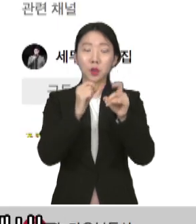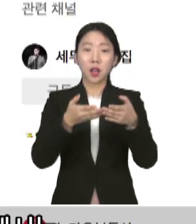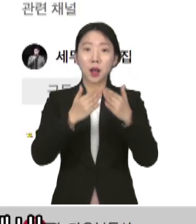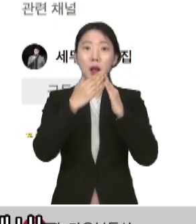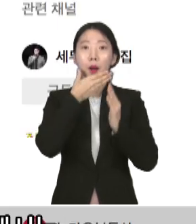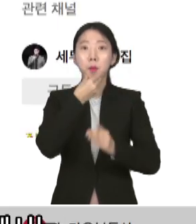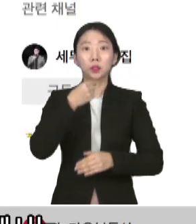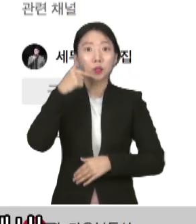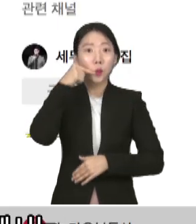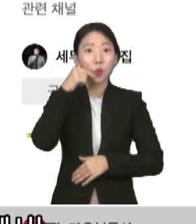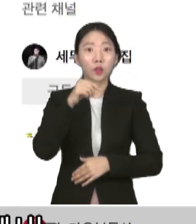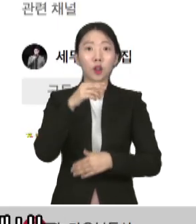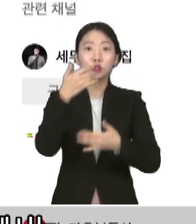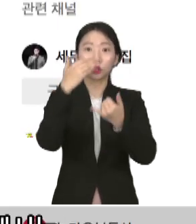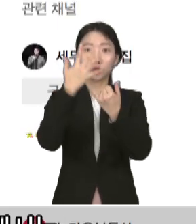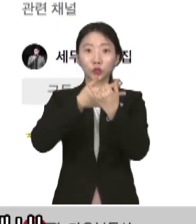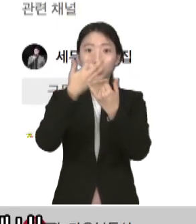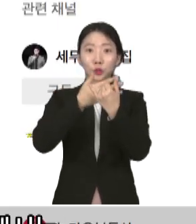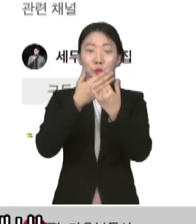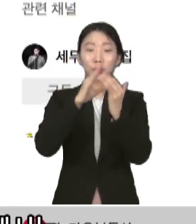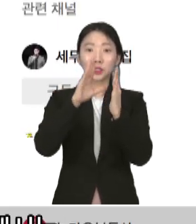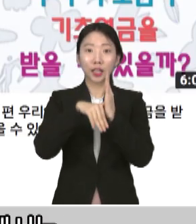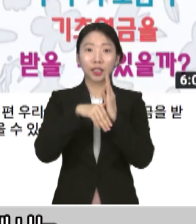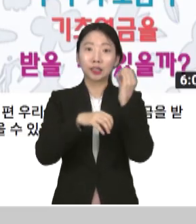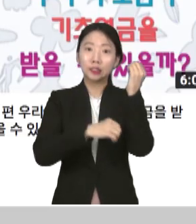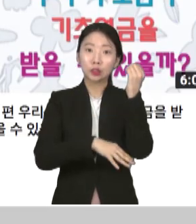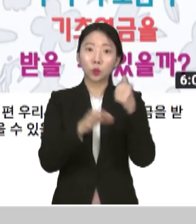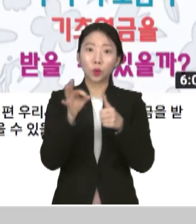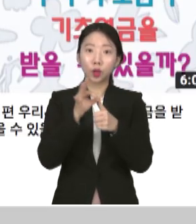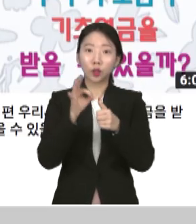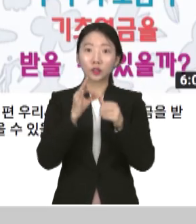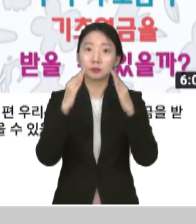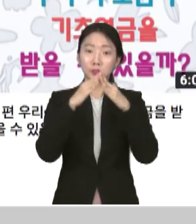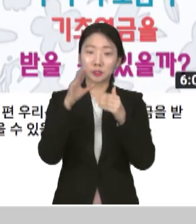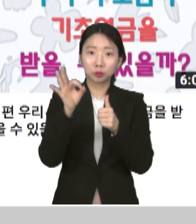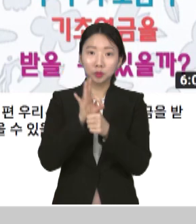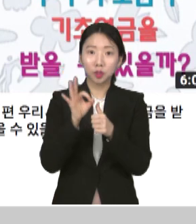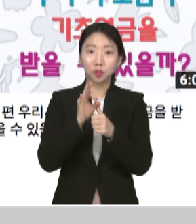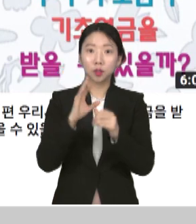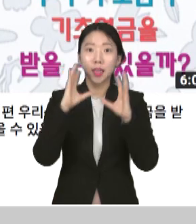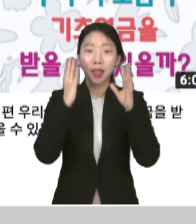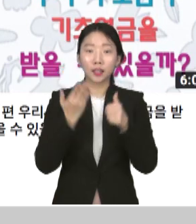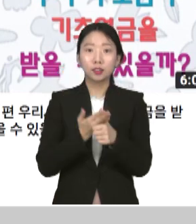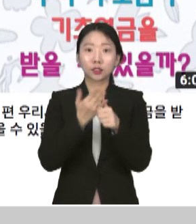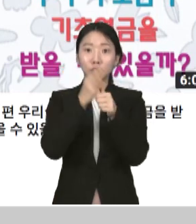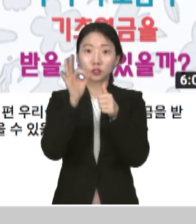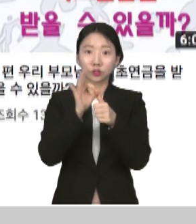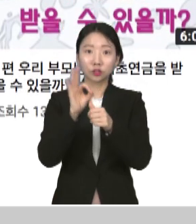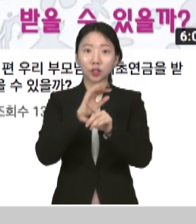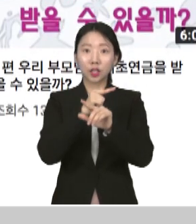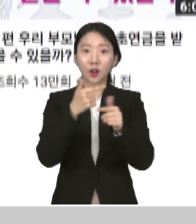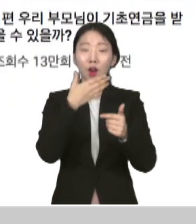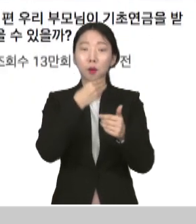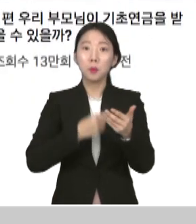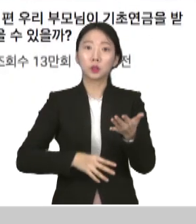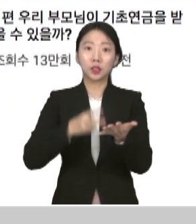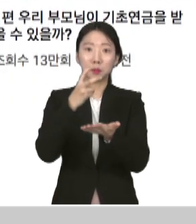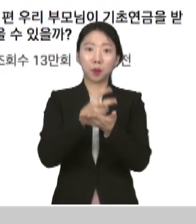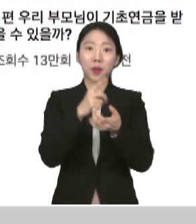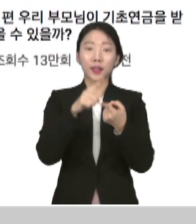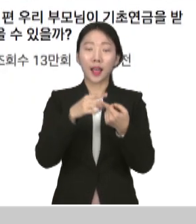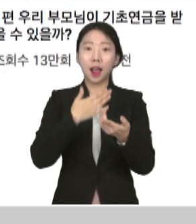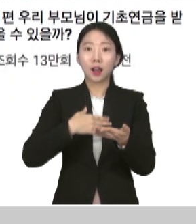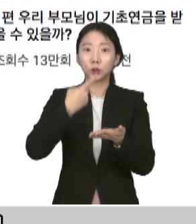개설된 안양시 복지 콜센터 유튜브 채널에서 는 기초연금 이나 주거급여 양육수당 등 시민들이 다양한